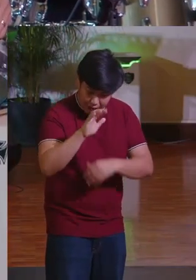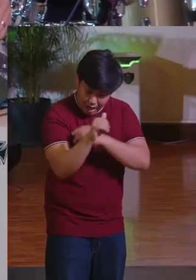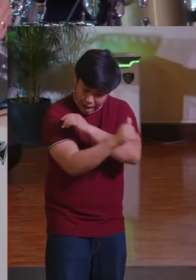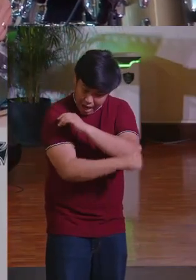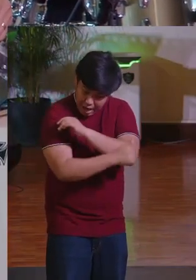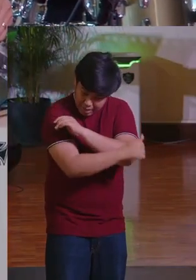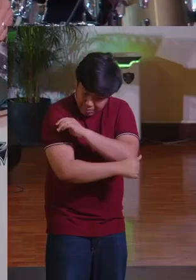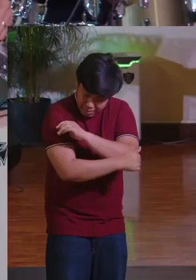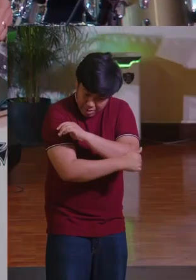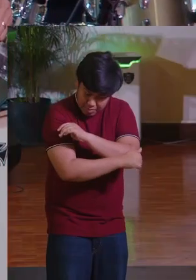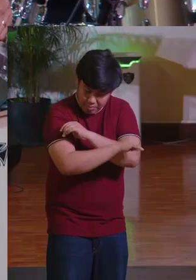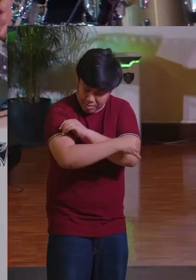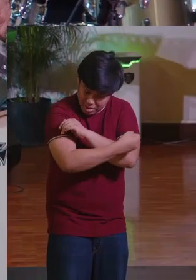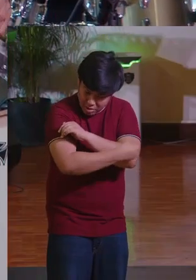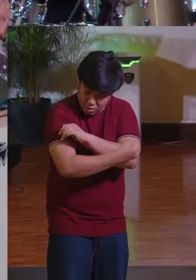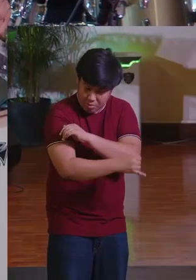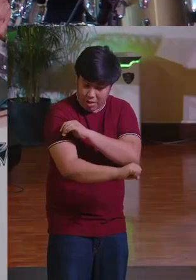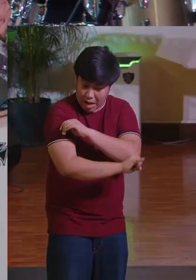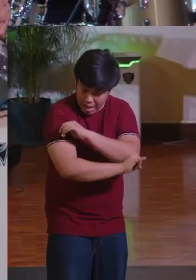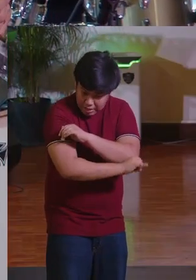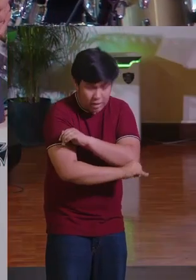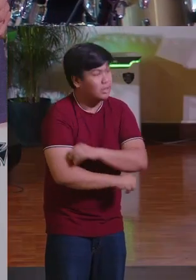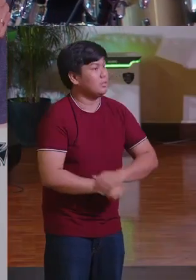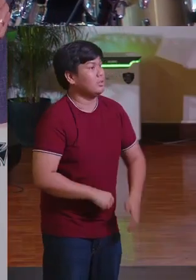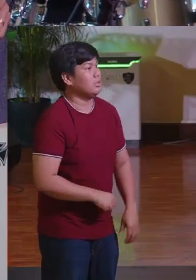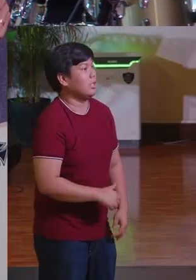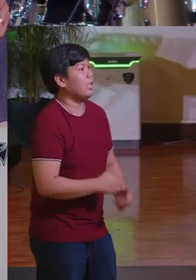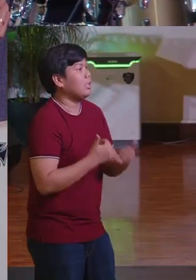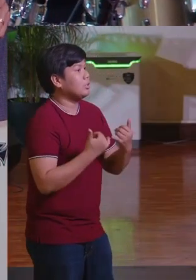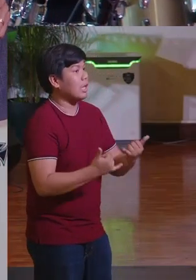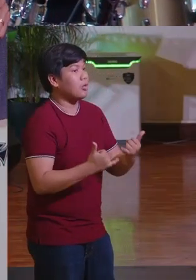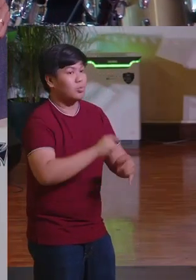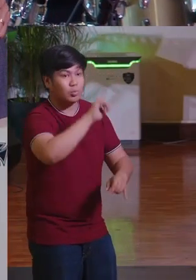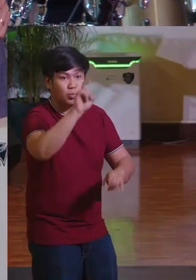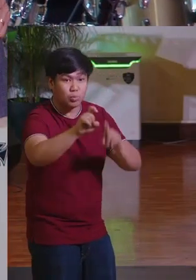Jacob. Ang tanong po para sa ating lahat ngayon,